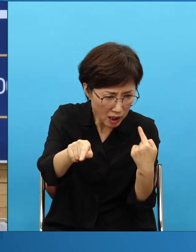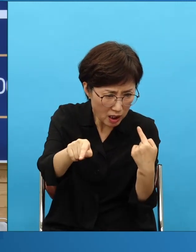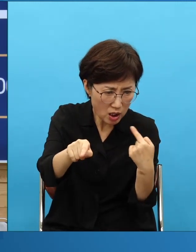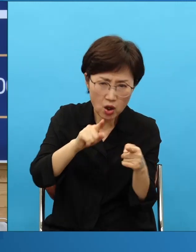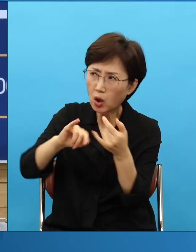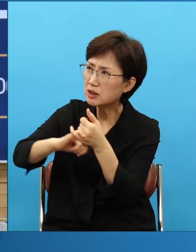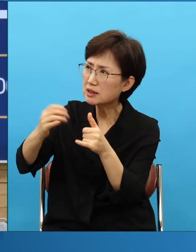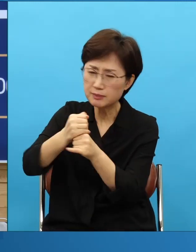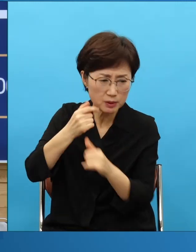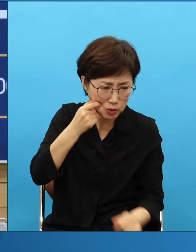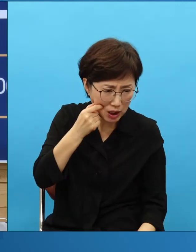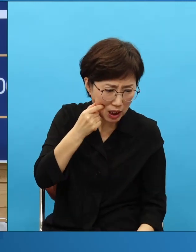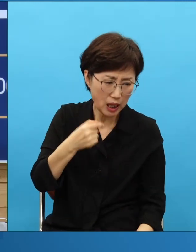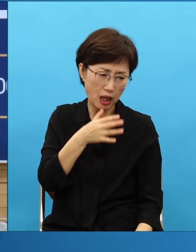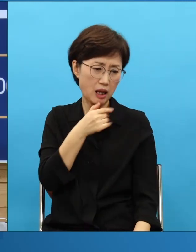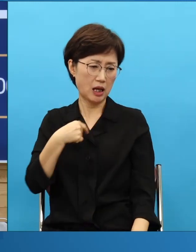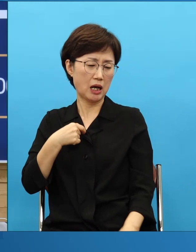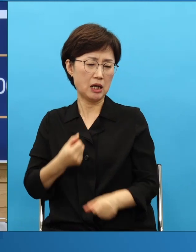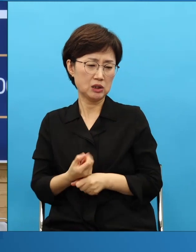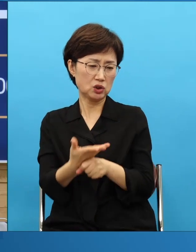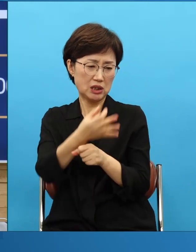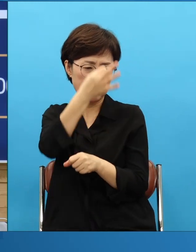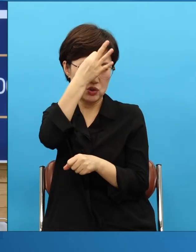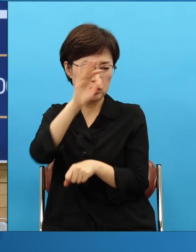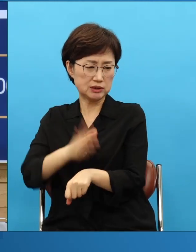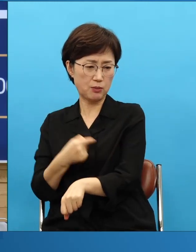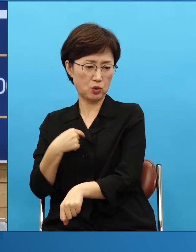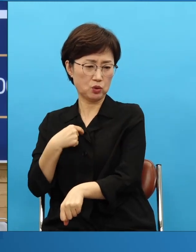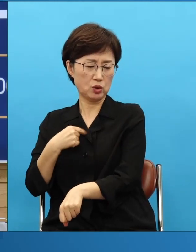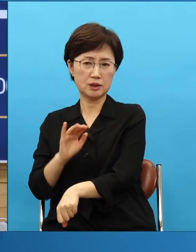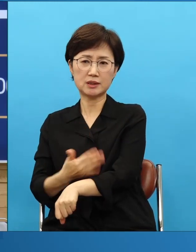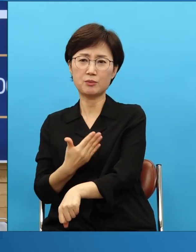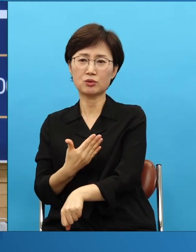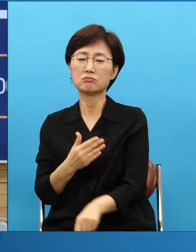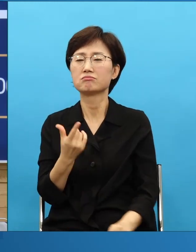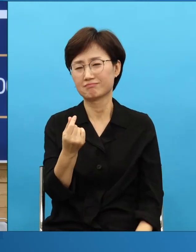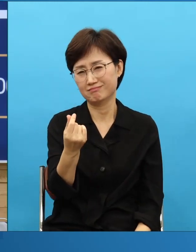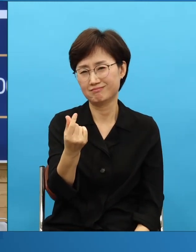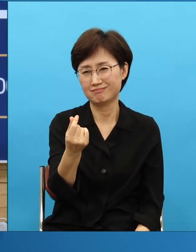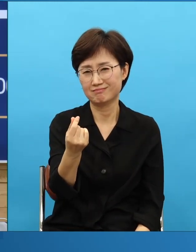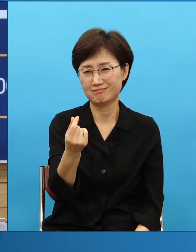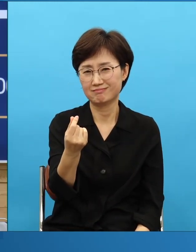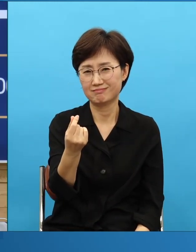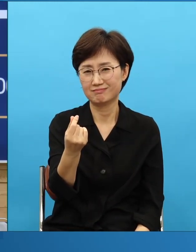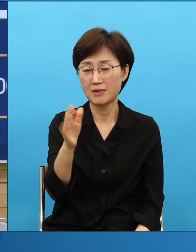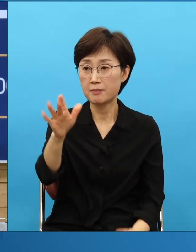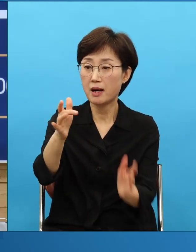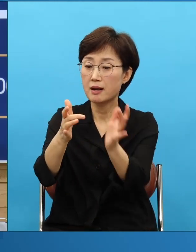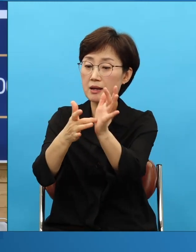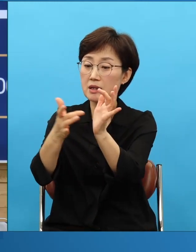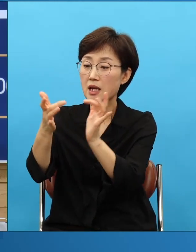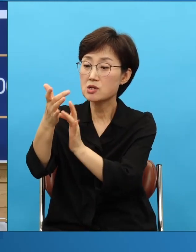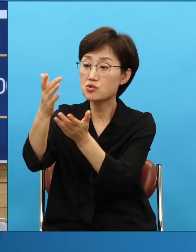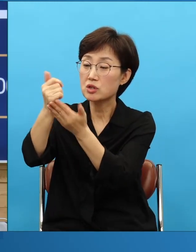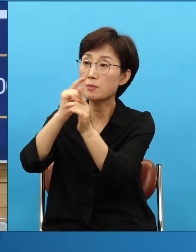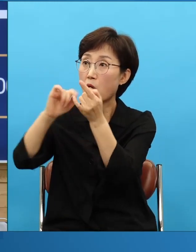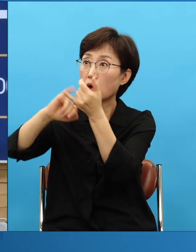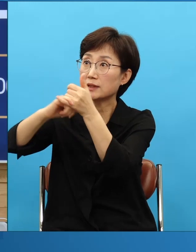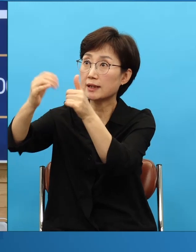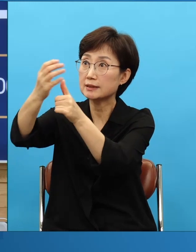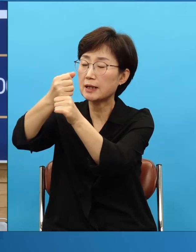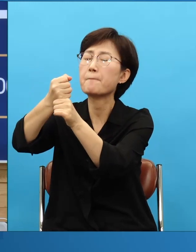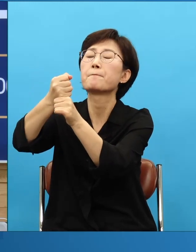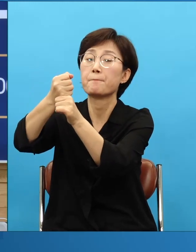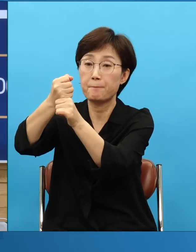receive answers. But if I'm not relaying it correctly, that's my fault. 예수님의 언약을 잡은 사람 0.1%가 세계를